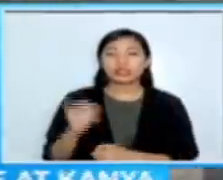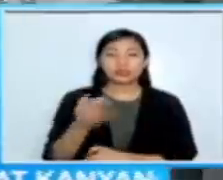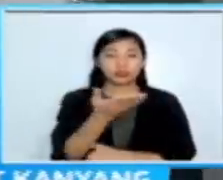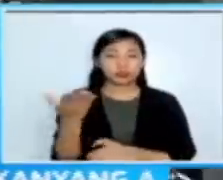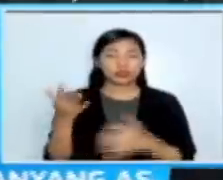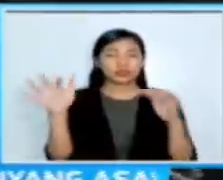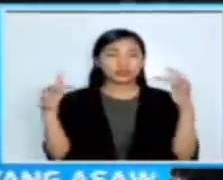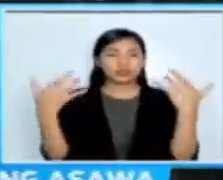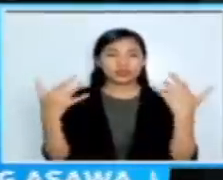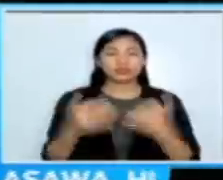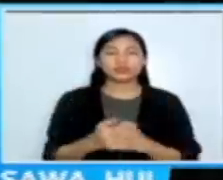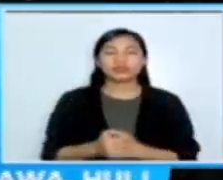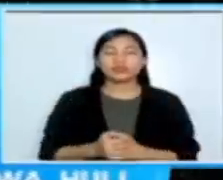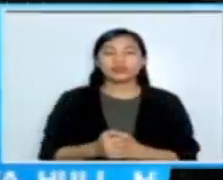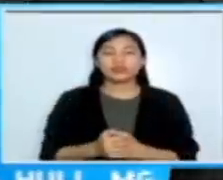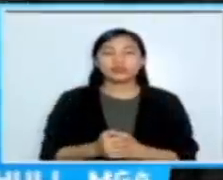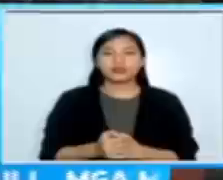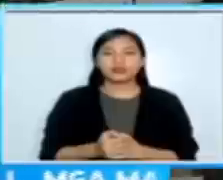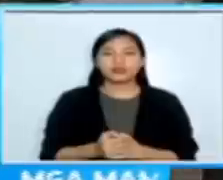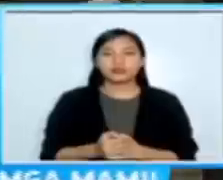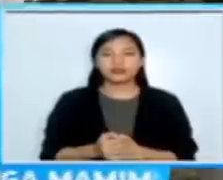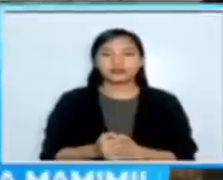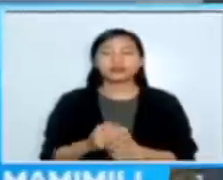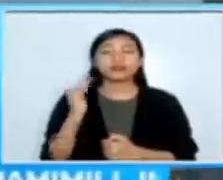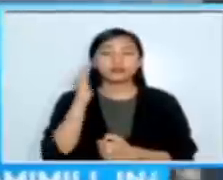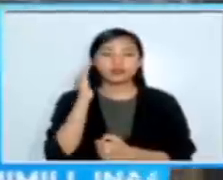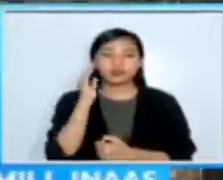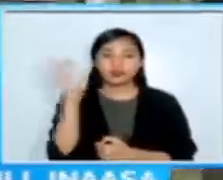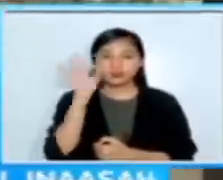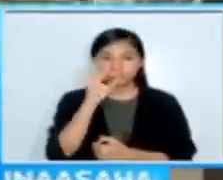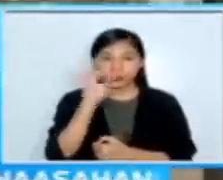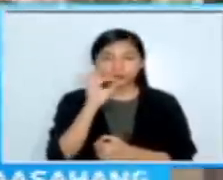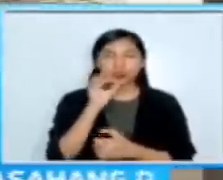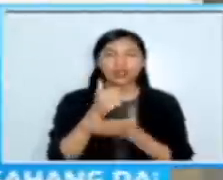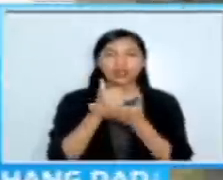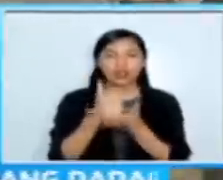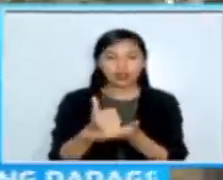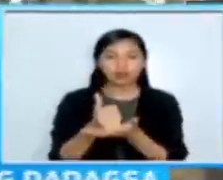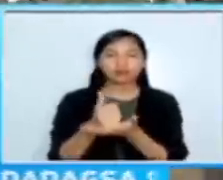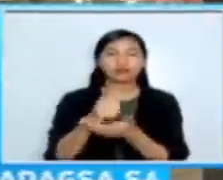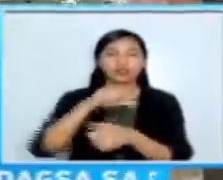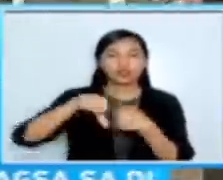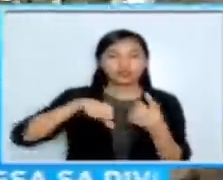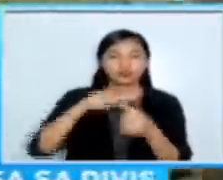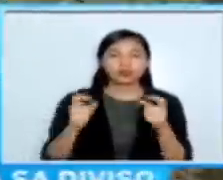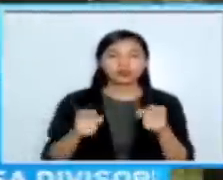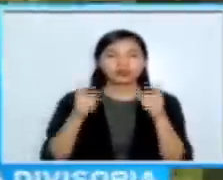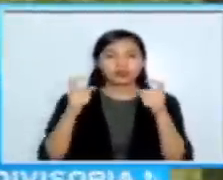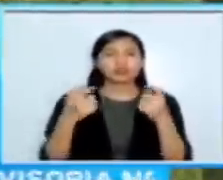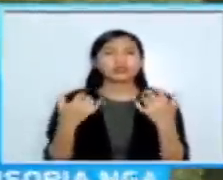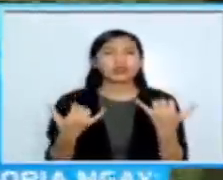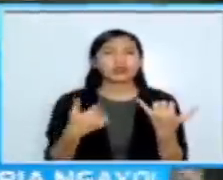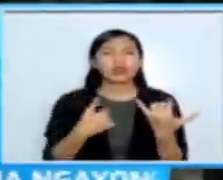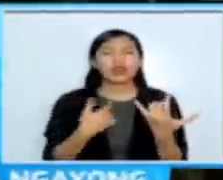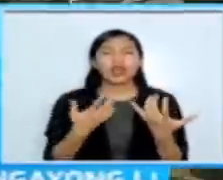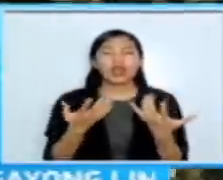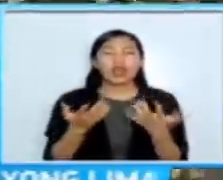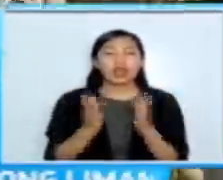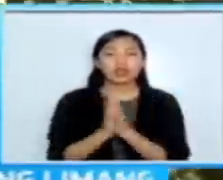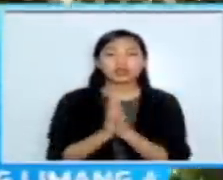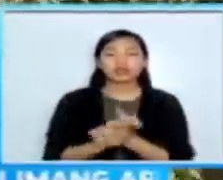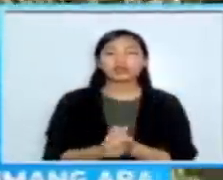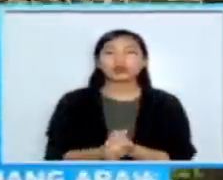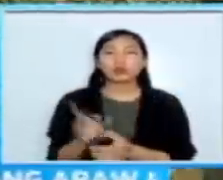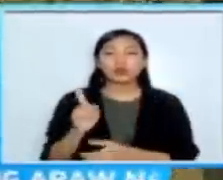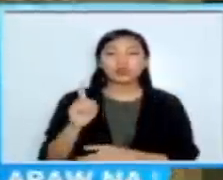naman, Pilipino, mabilis yan magtulungan. Kung ang tanong niyo po ay ano po ang immediate na needs ng Dinagat Island? And I'm sure you share to